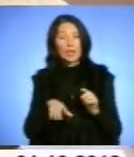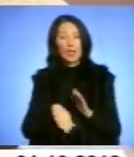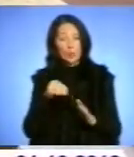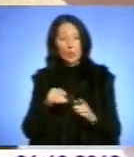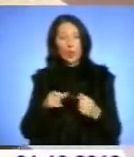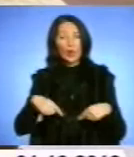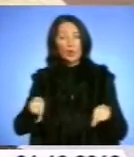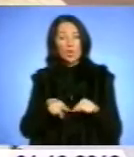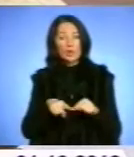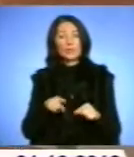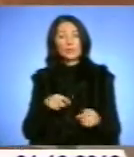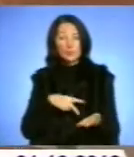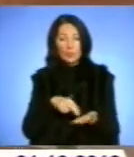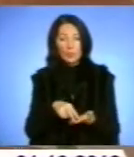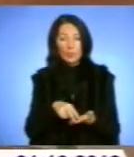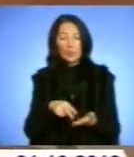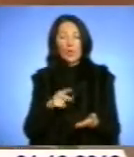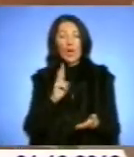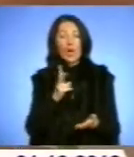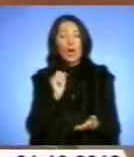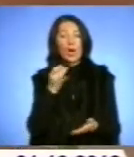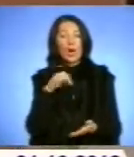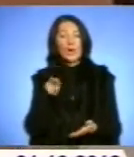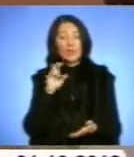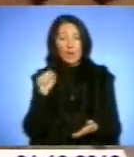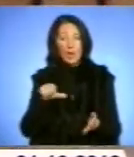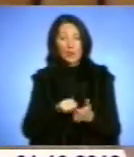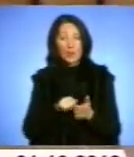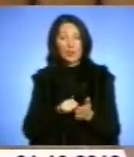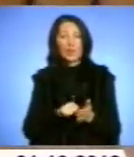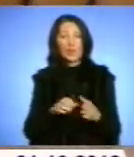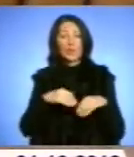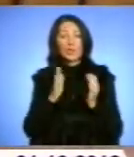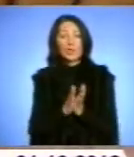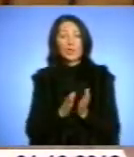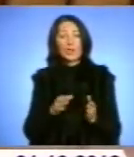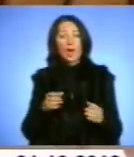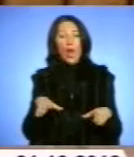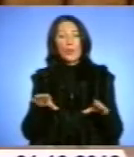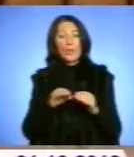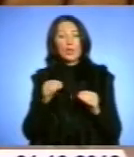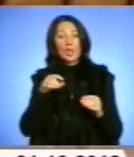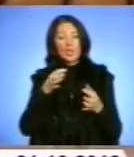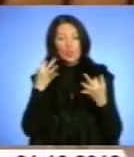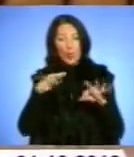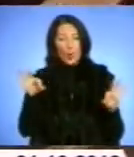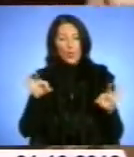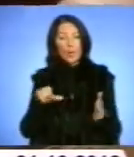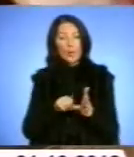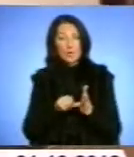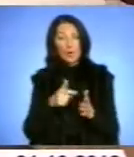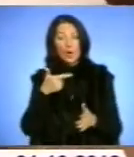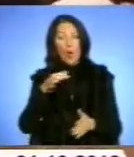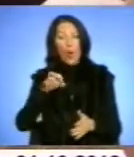Ради України проходять Олексій Кайда, представник політичної партії Всеукраїнське об'єднання «Свобода», представник цієї ж партії Михайло